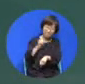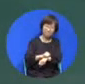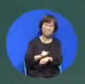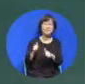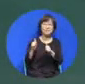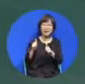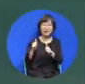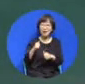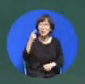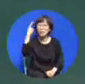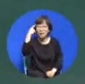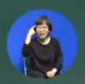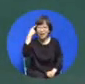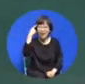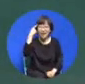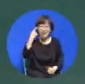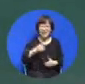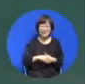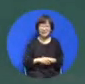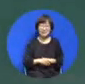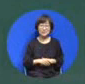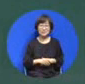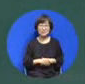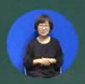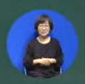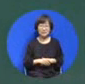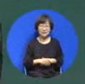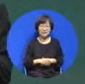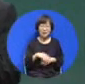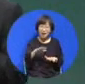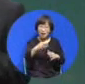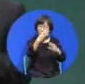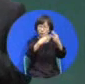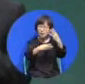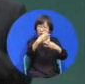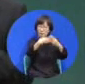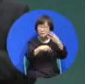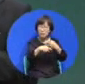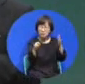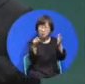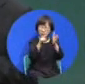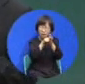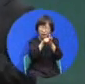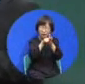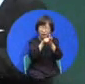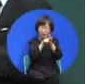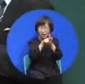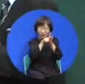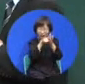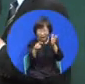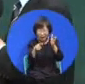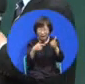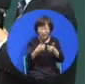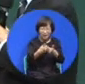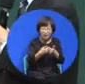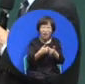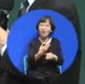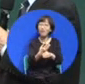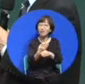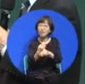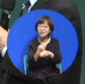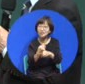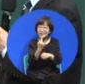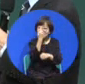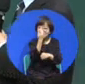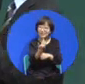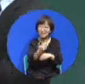지금 렘넌트들은 언제 흔들리는가를 아셔야 됩니다. Well, first you need to understand when the remnants